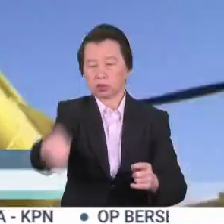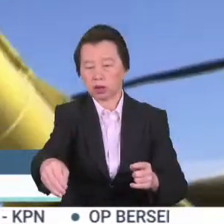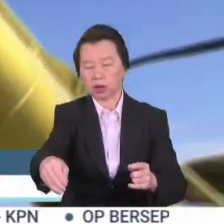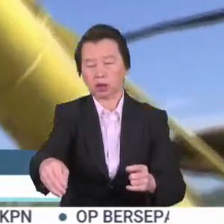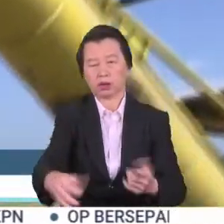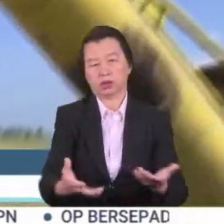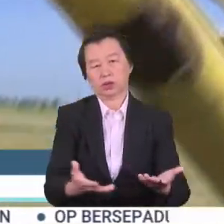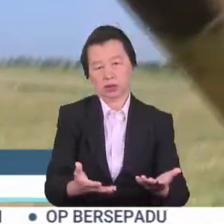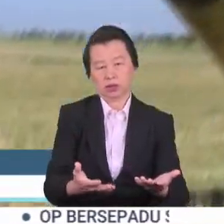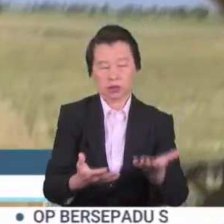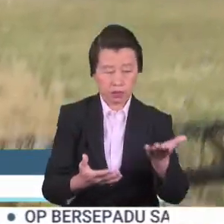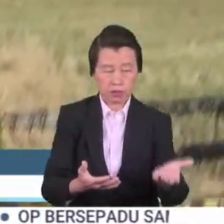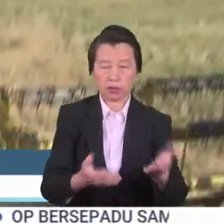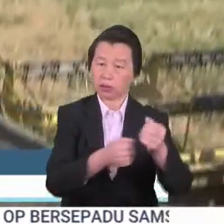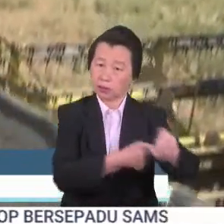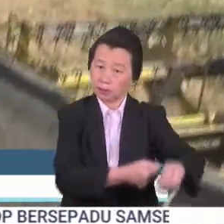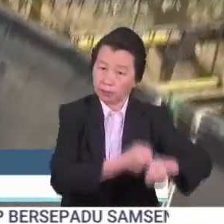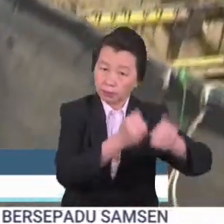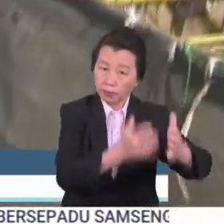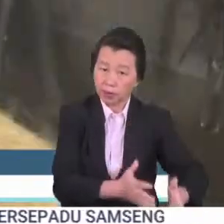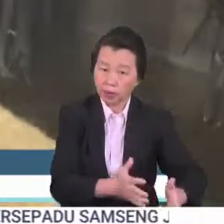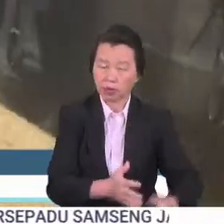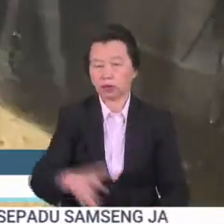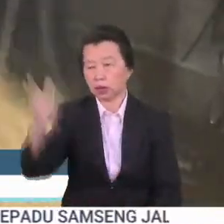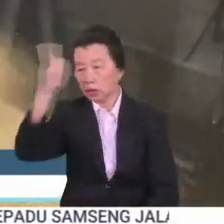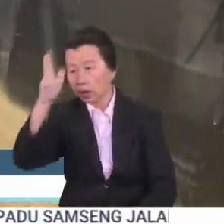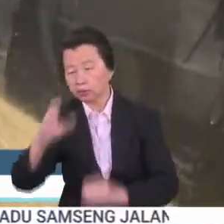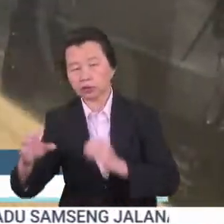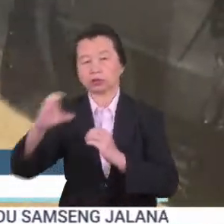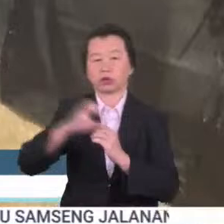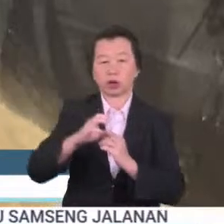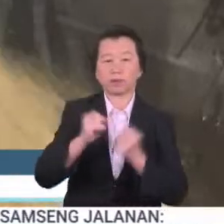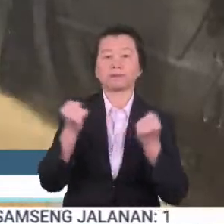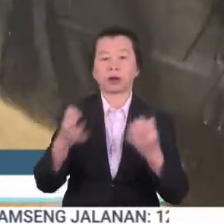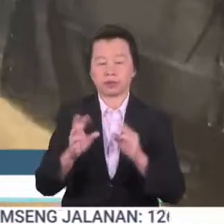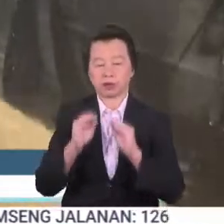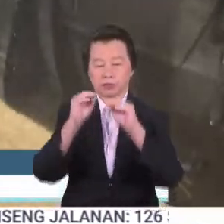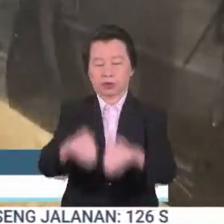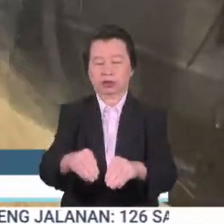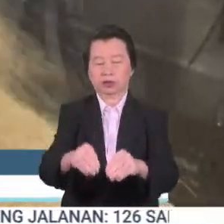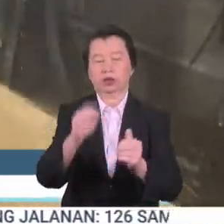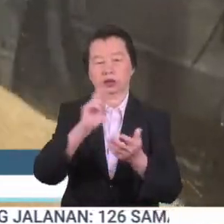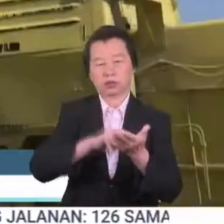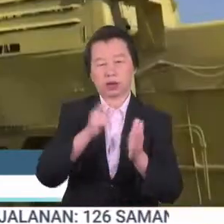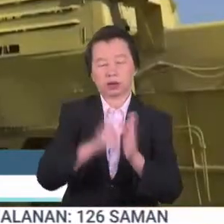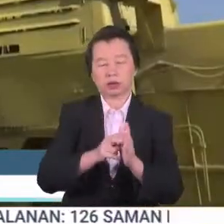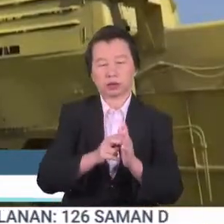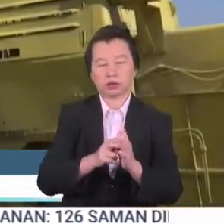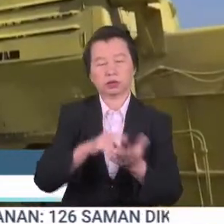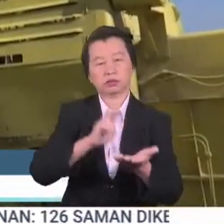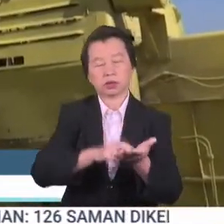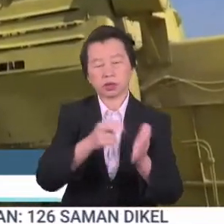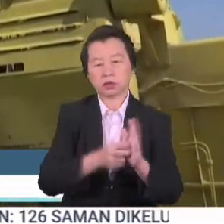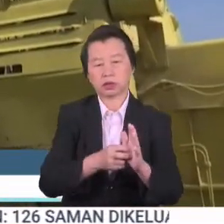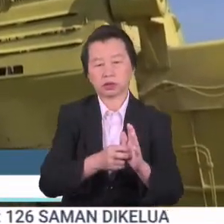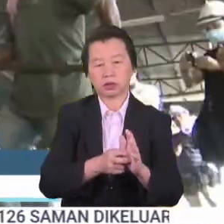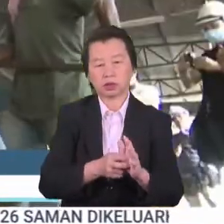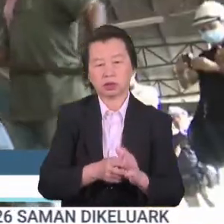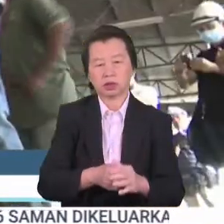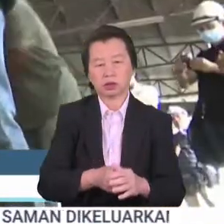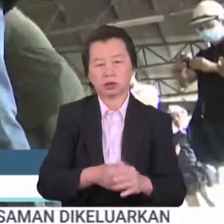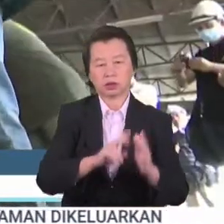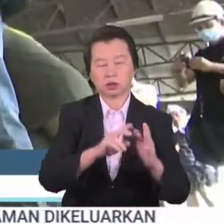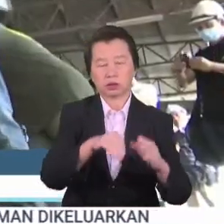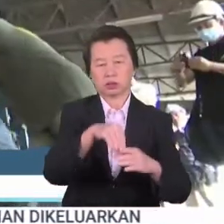ni sumbangan dia dan sumbangan kerajaan pula berapa jadi maknanya setiap